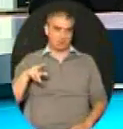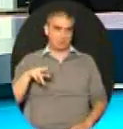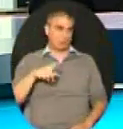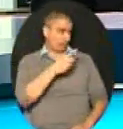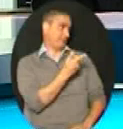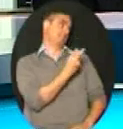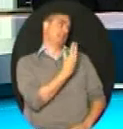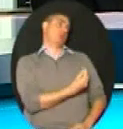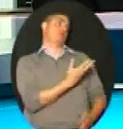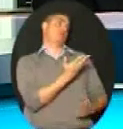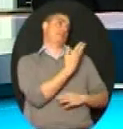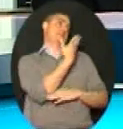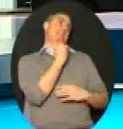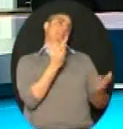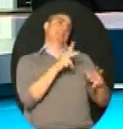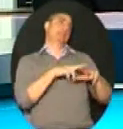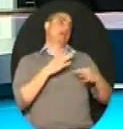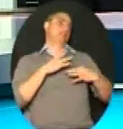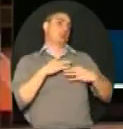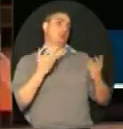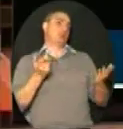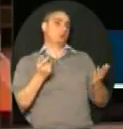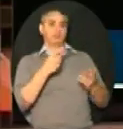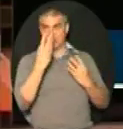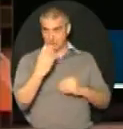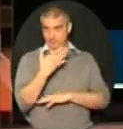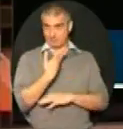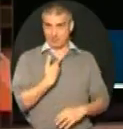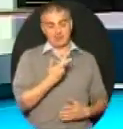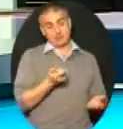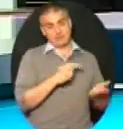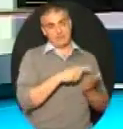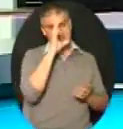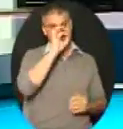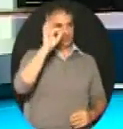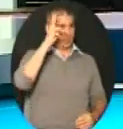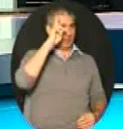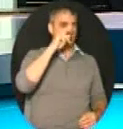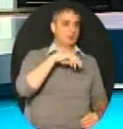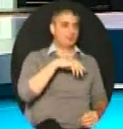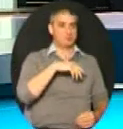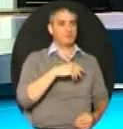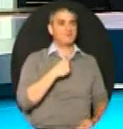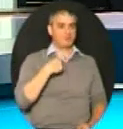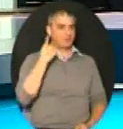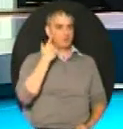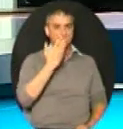לזו ארצנו, פשוט נוטים לשכוח, אבל זו ארצנו, אריה, זה לטובת המדינה, כי זה התיאוריה של הליכוד. נכון, בוא נשמע, מיקי